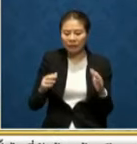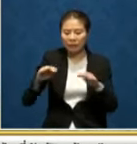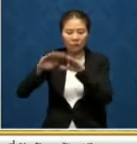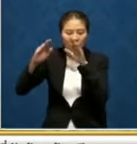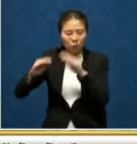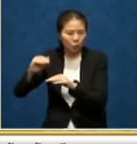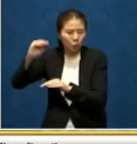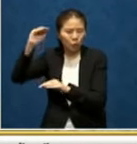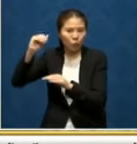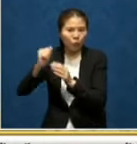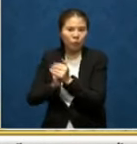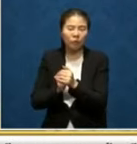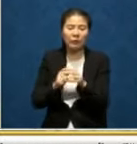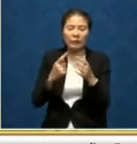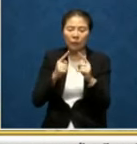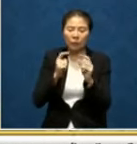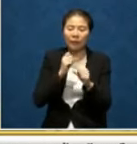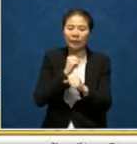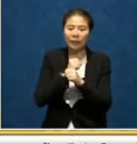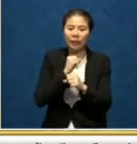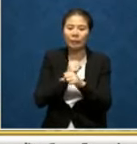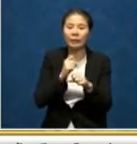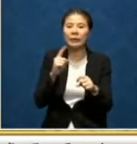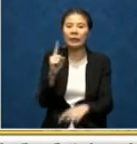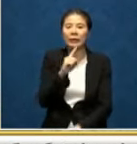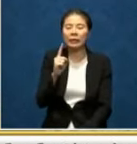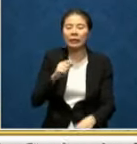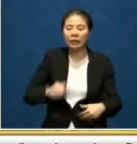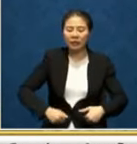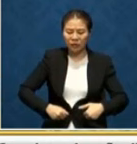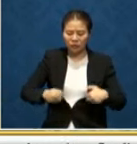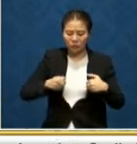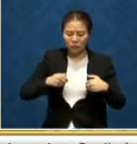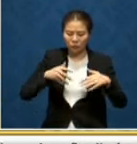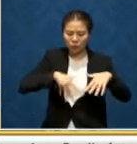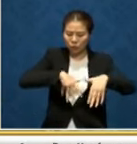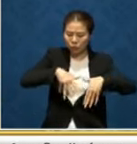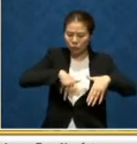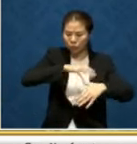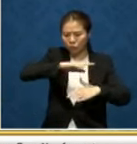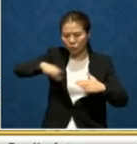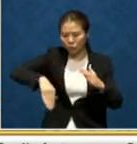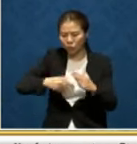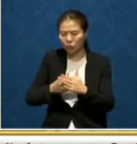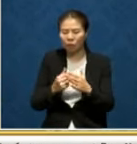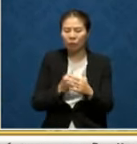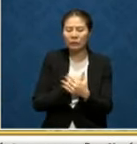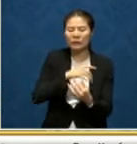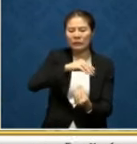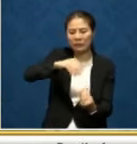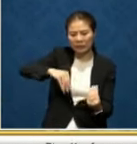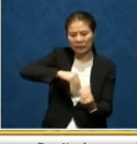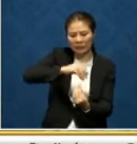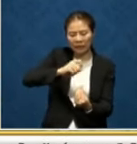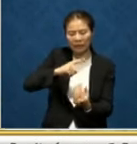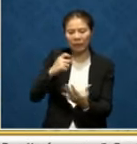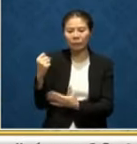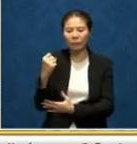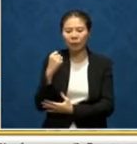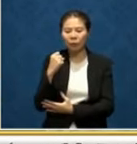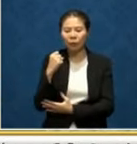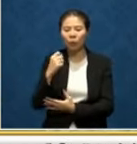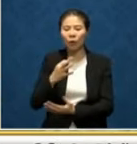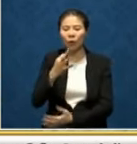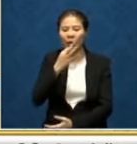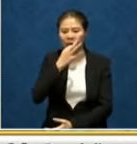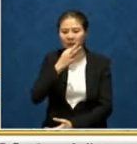การที่เราจะสร้างความเจริญสร้างความมั่นคงให้กับทุกคนกระจายความมั่งคั่งทางเศรษฐกิจกระจายความมั่นคงด้านชีวิตความ